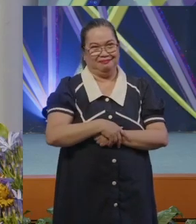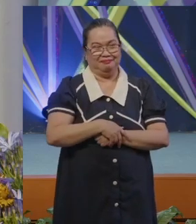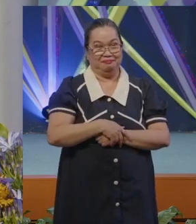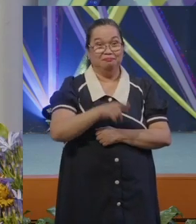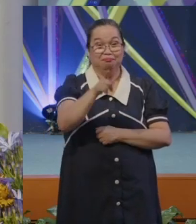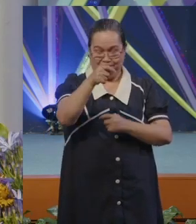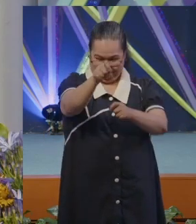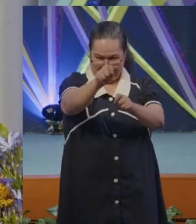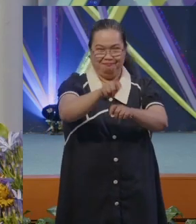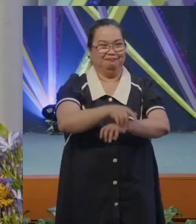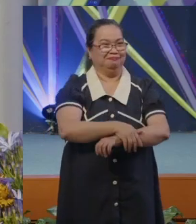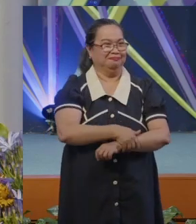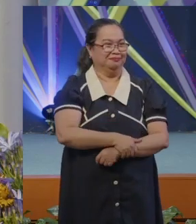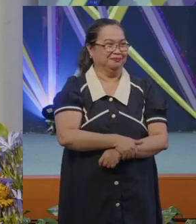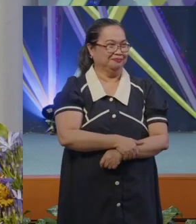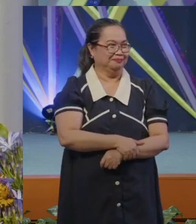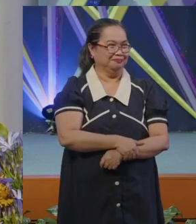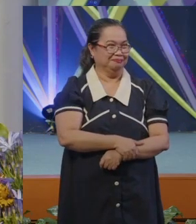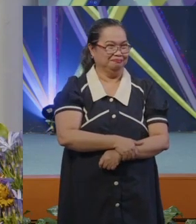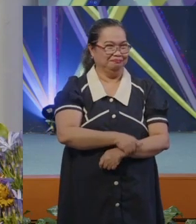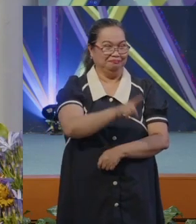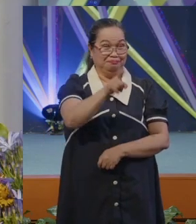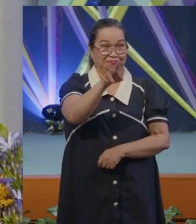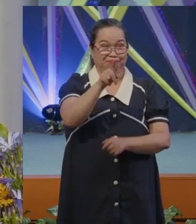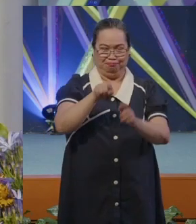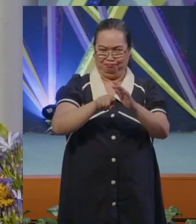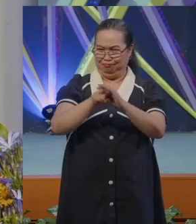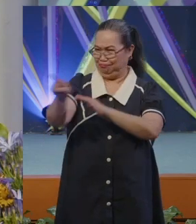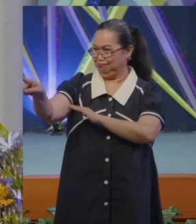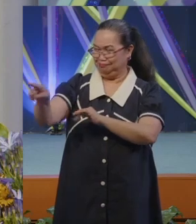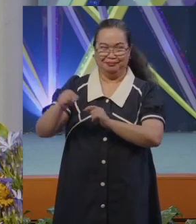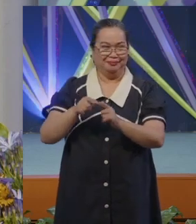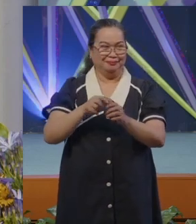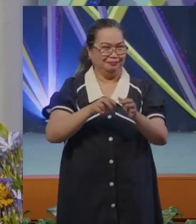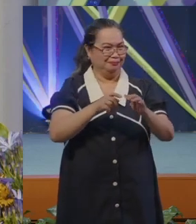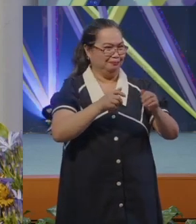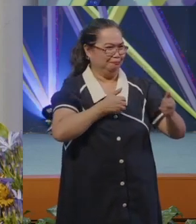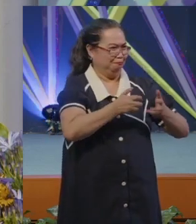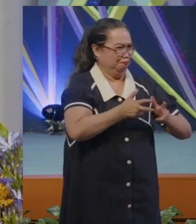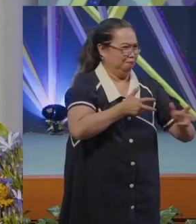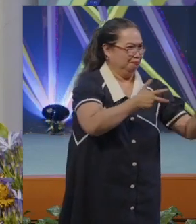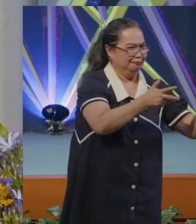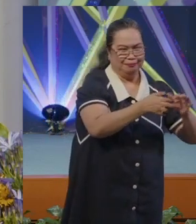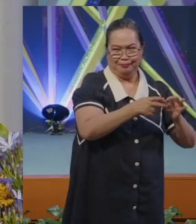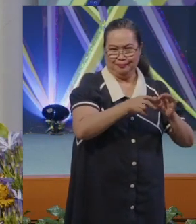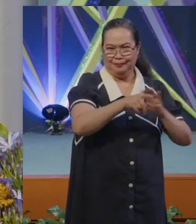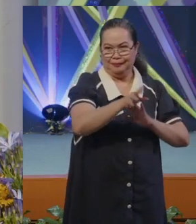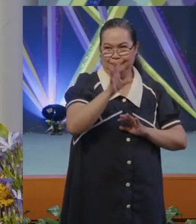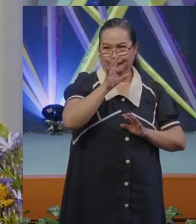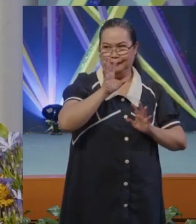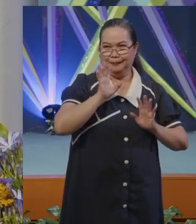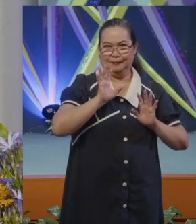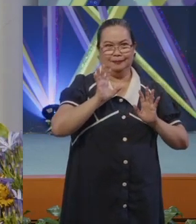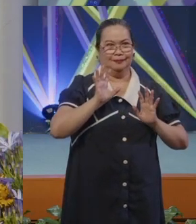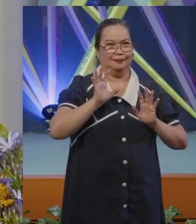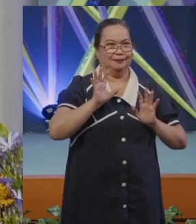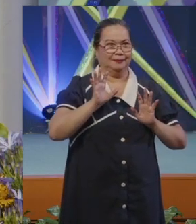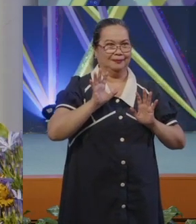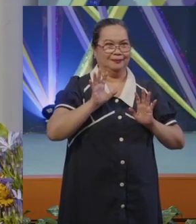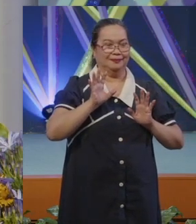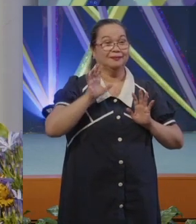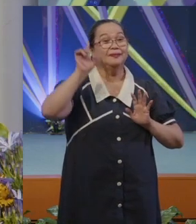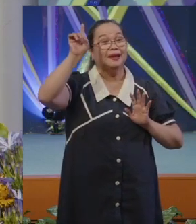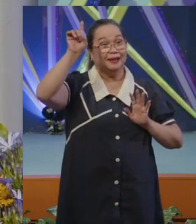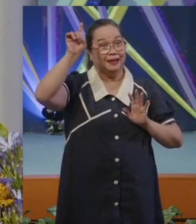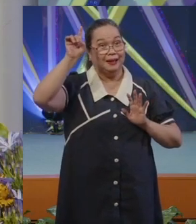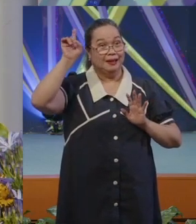Subukan nyo. Subukan nyo lumayo, subukan nyo tumakbo, subukan nyo umescape.